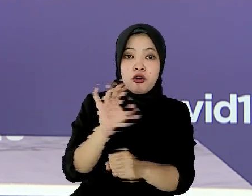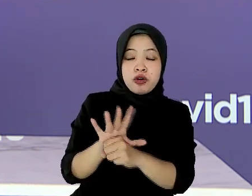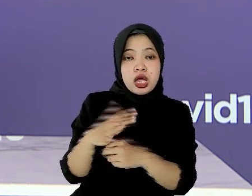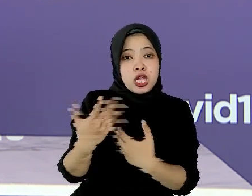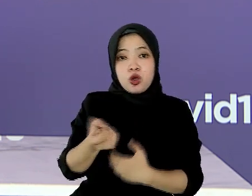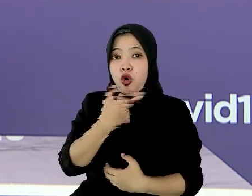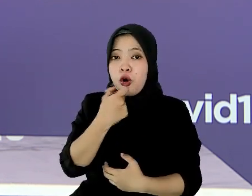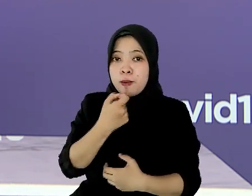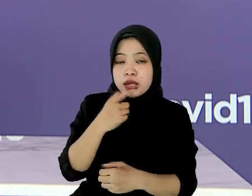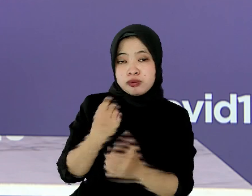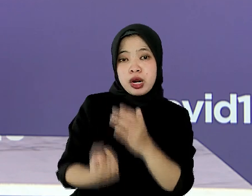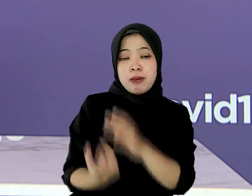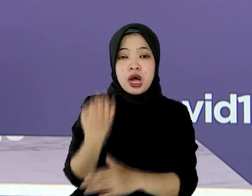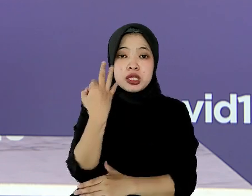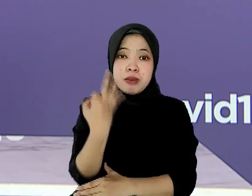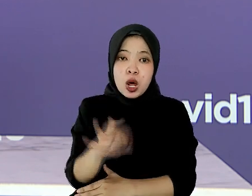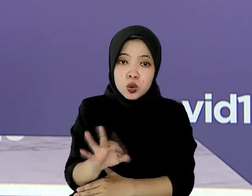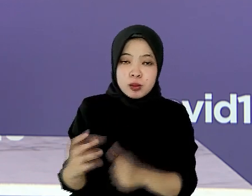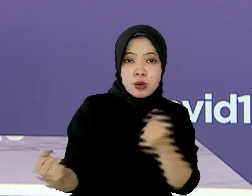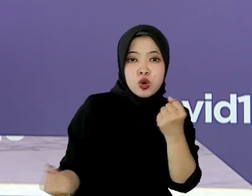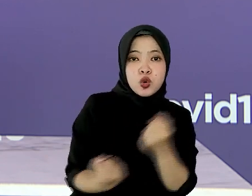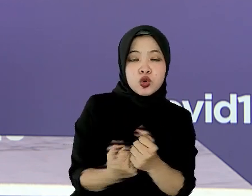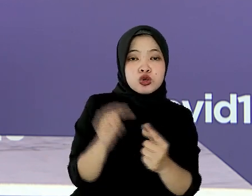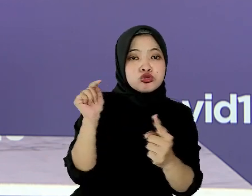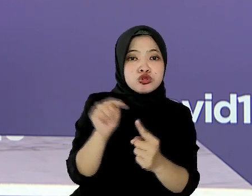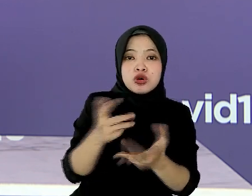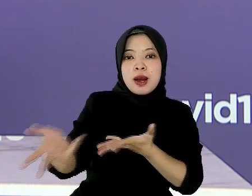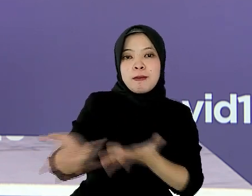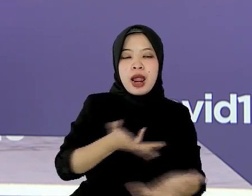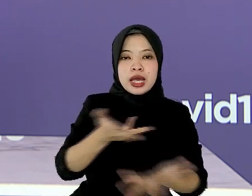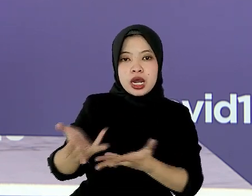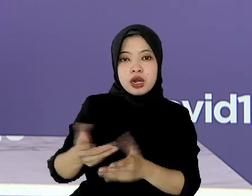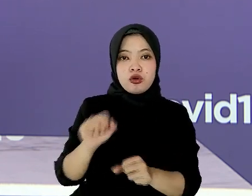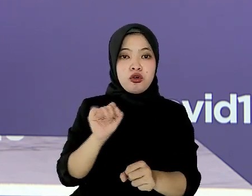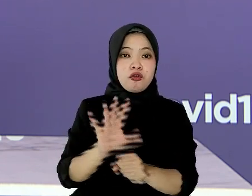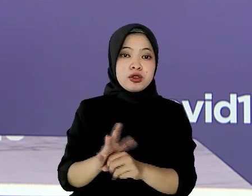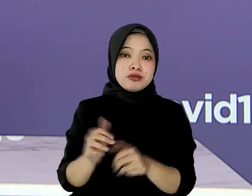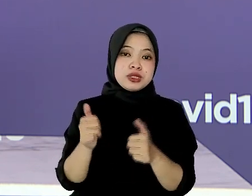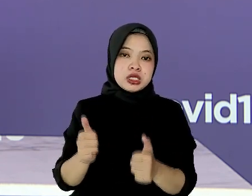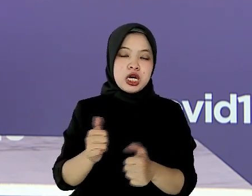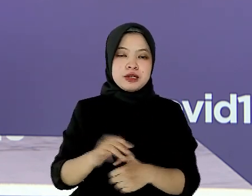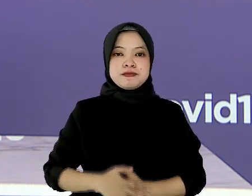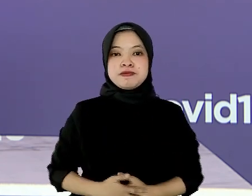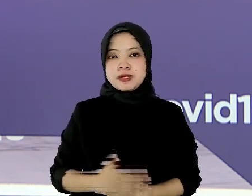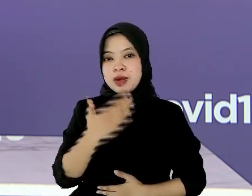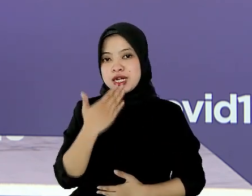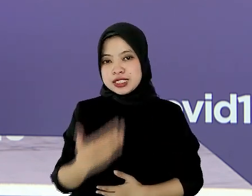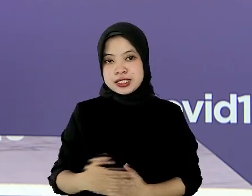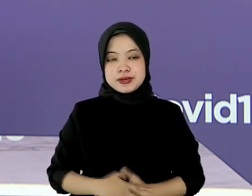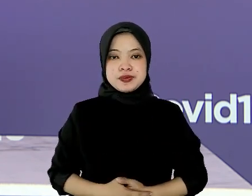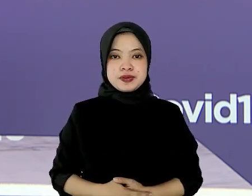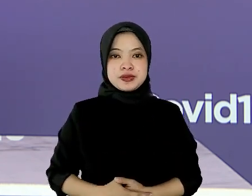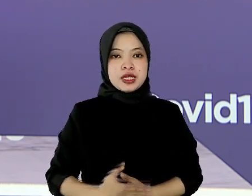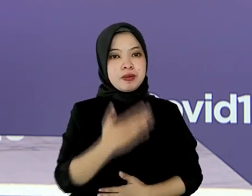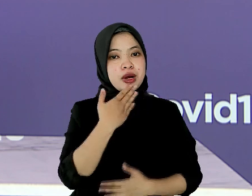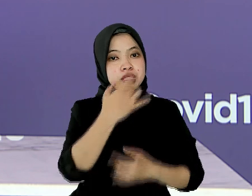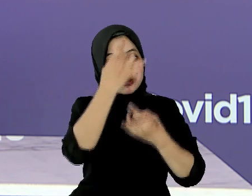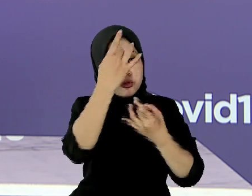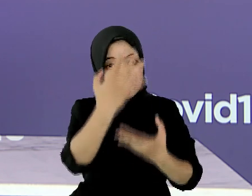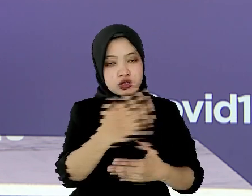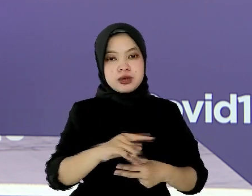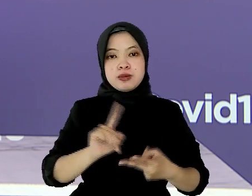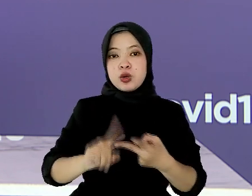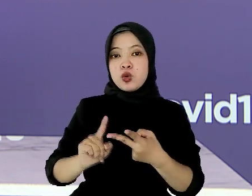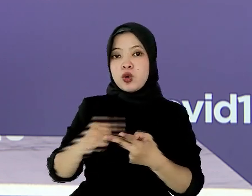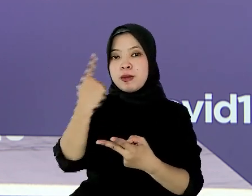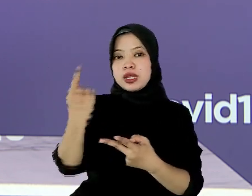material kesehatan untuk mendukung pelayanan COVID-19. Terima kasih. Terima kasih Prof.